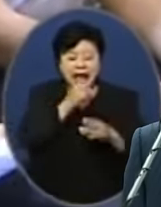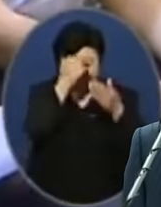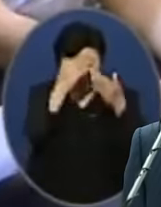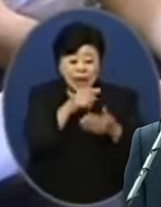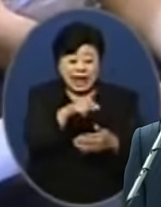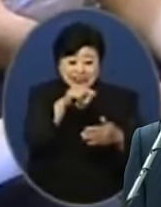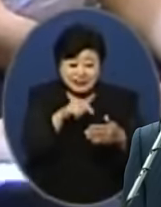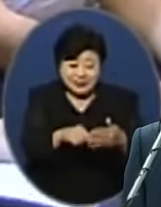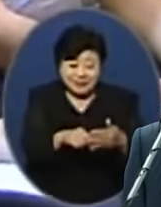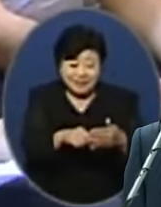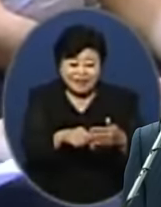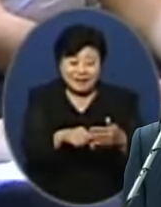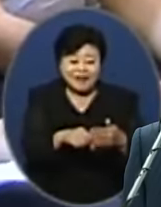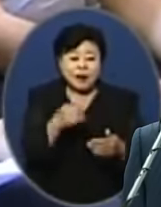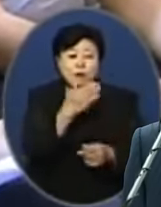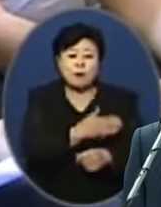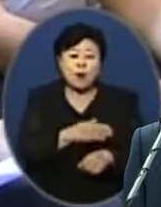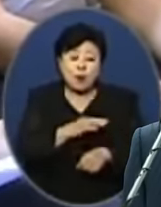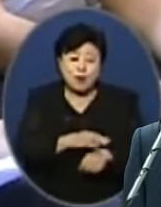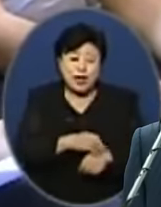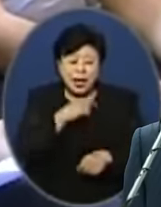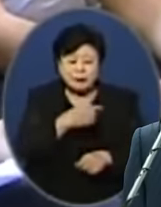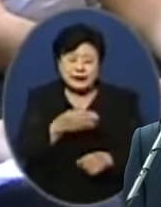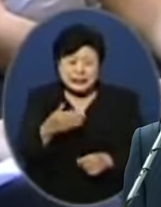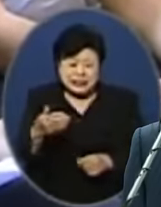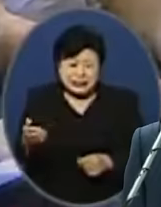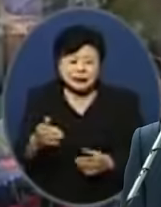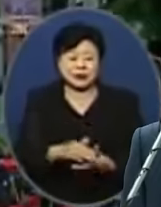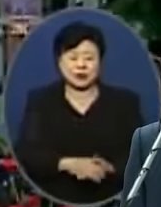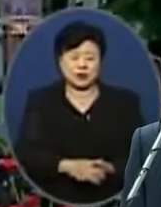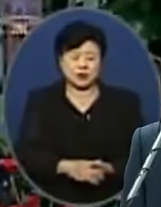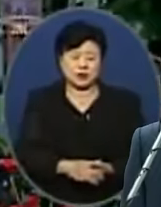있었을 때 온몸에 피가 철철 흐르고